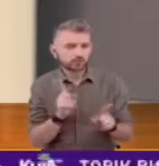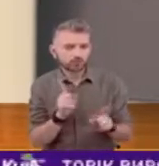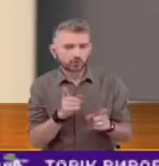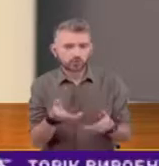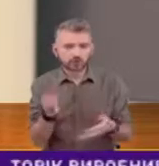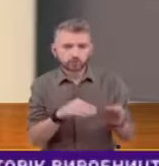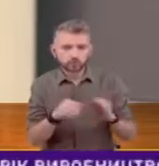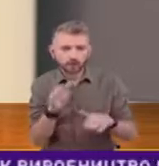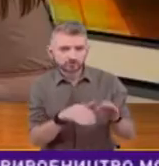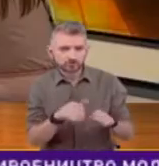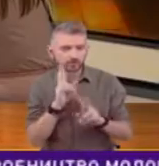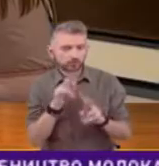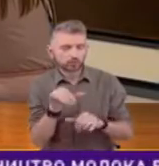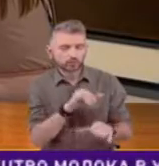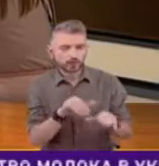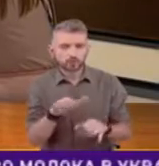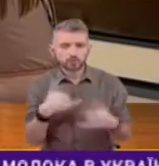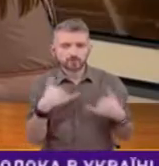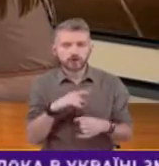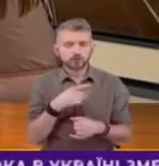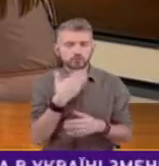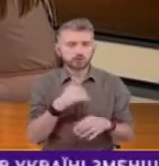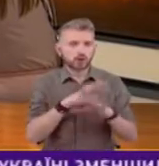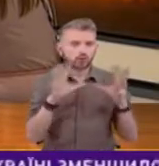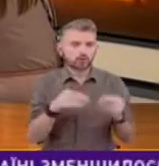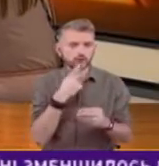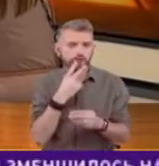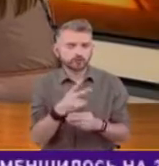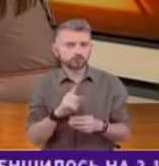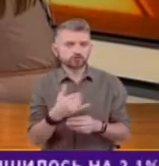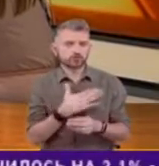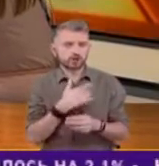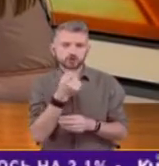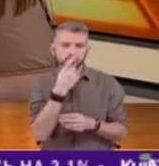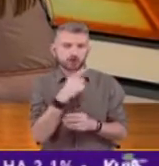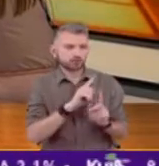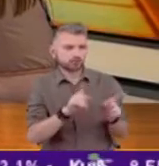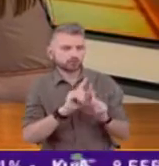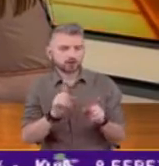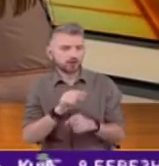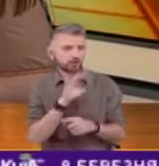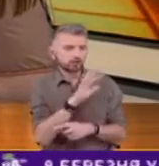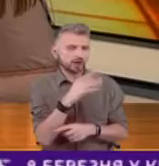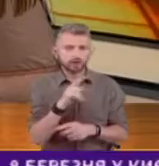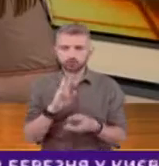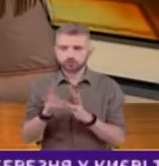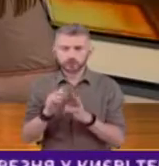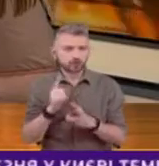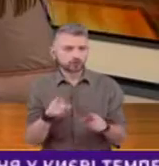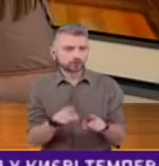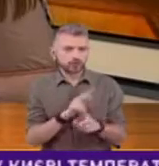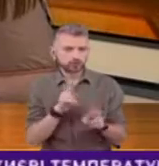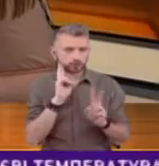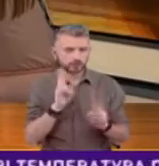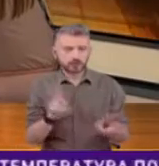як і куди, і потім дивуватися, а чому нема комплексного якогось вигляду? Чому наш парк, тут у нас дерева, тут кущі, але чому так, ніхто не